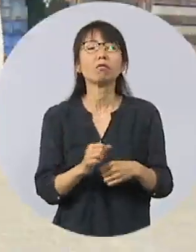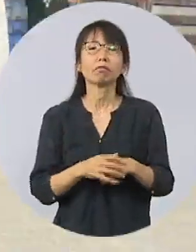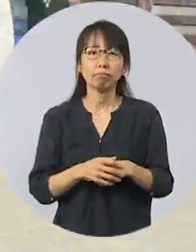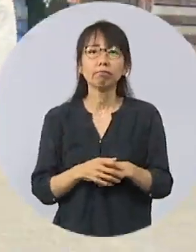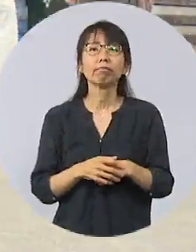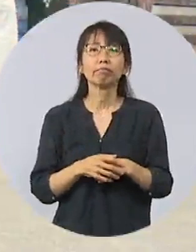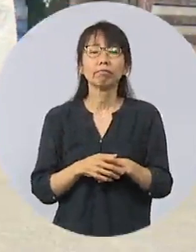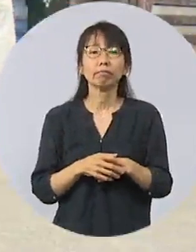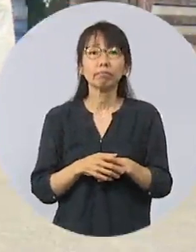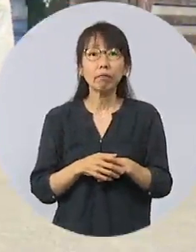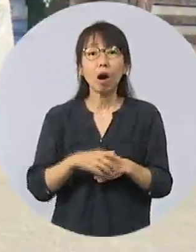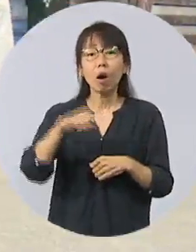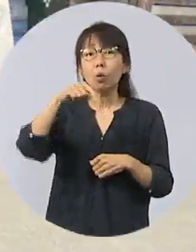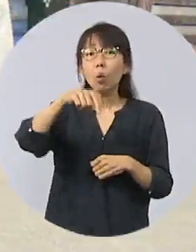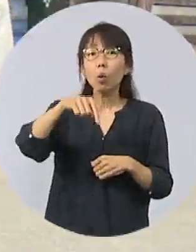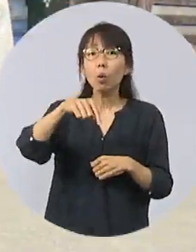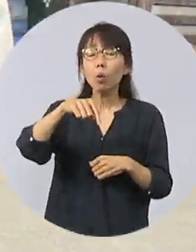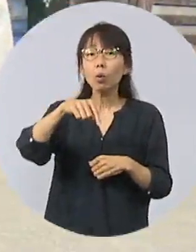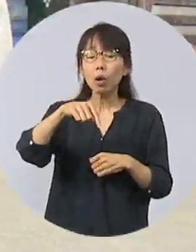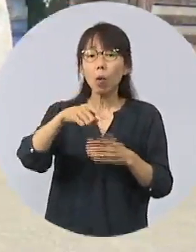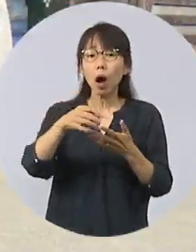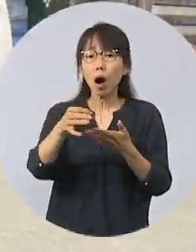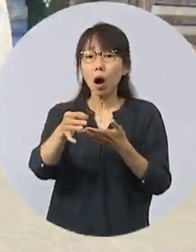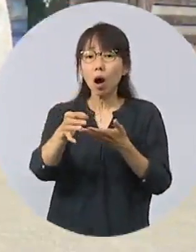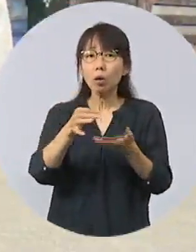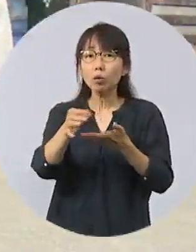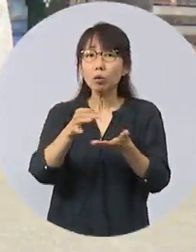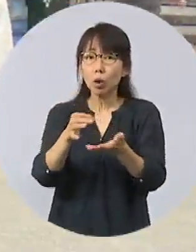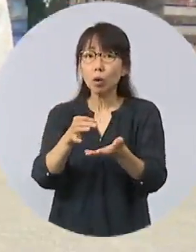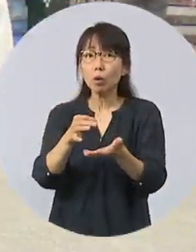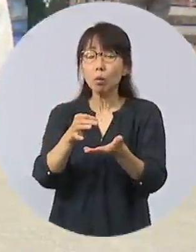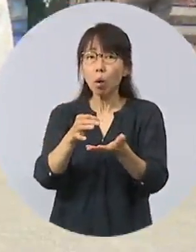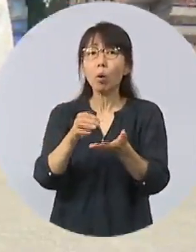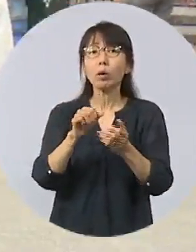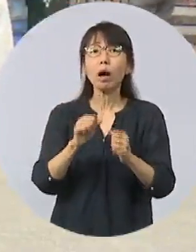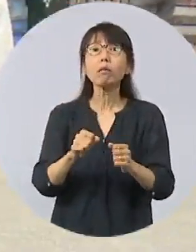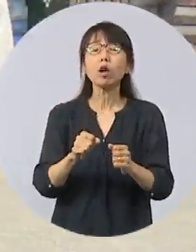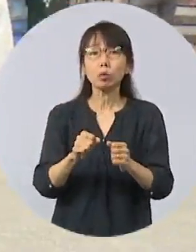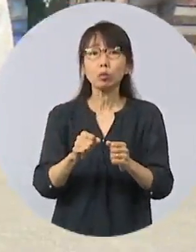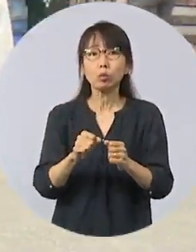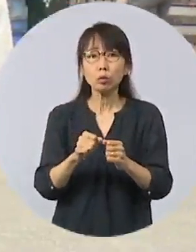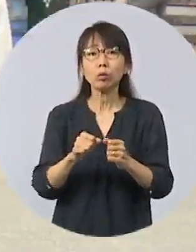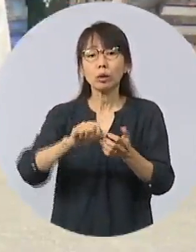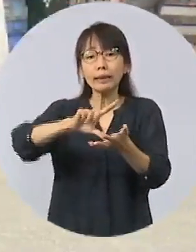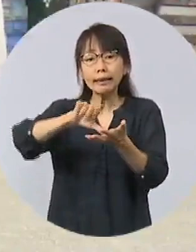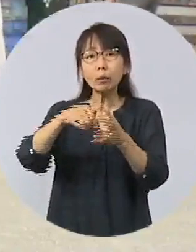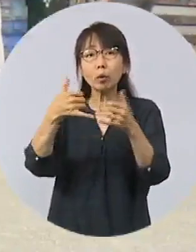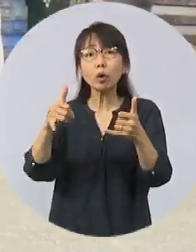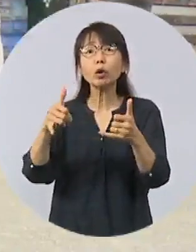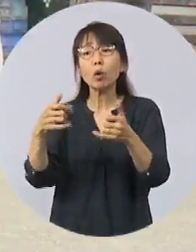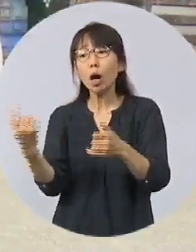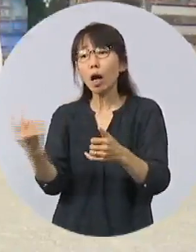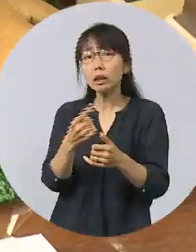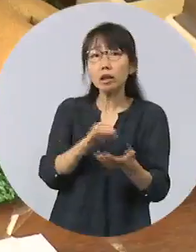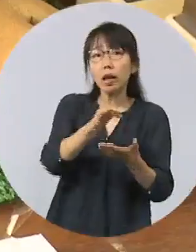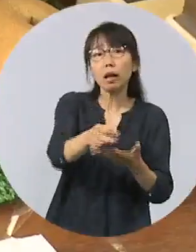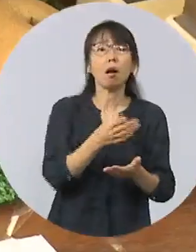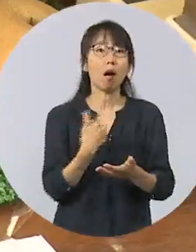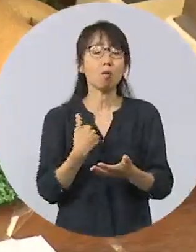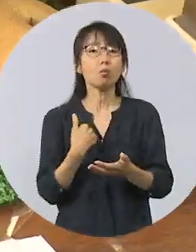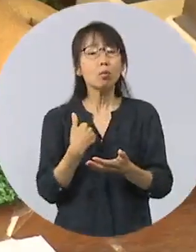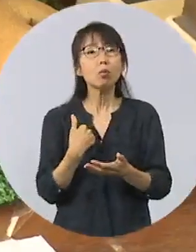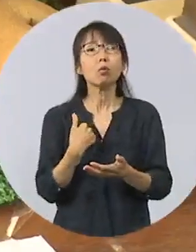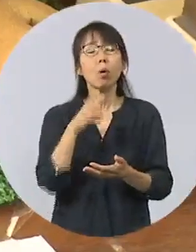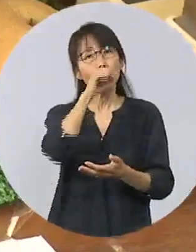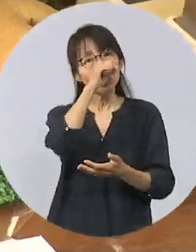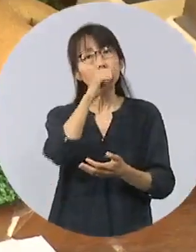この大下園さんでは直売もされてるっていうことで、 まあ、そうです ね、 地元の方がすぐに買いに来られるっていうのも魅力だと思うんですけど、 は